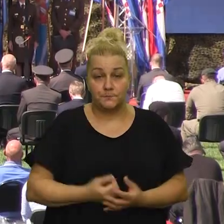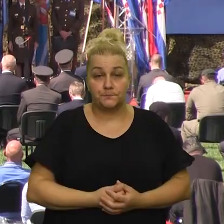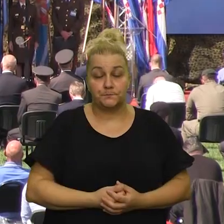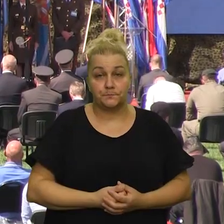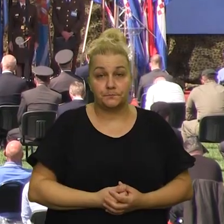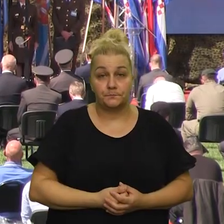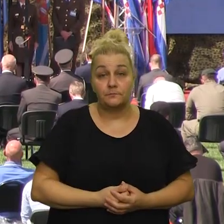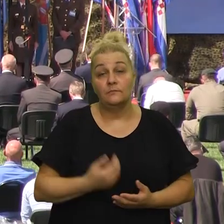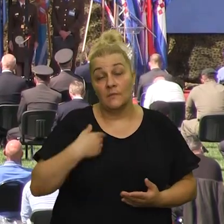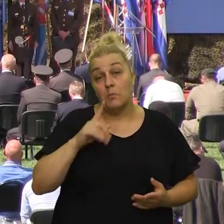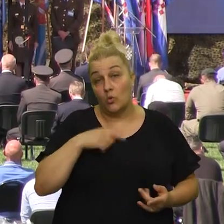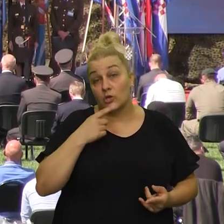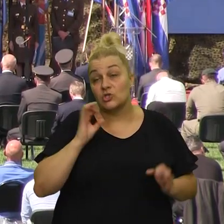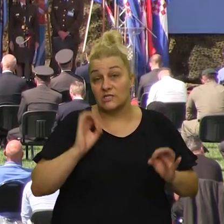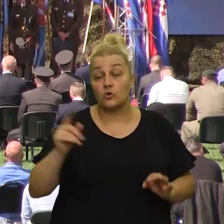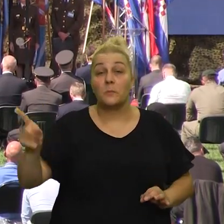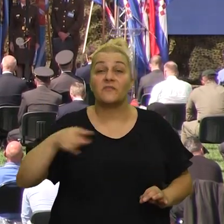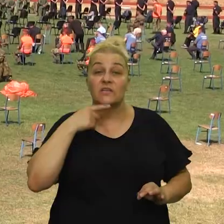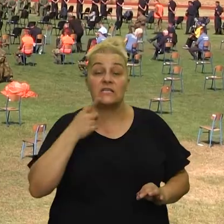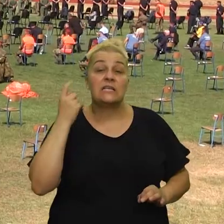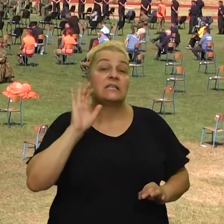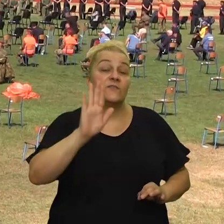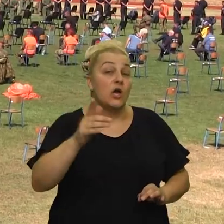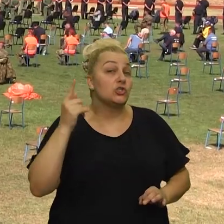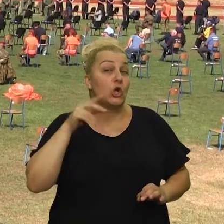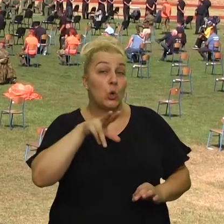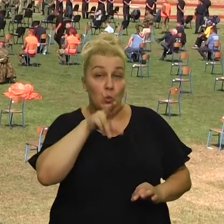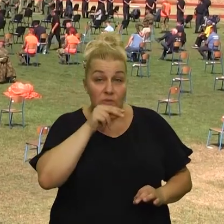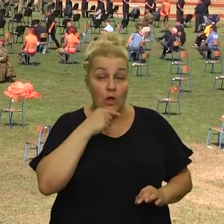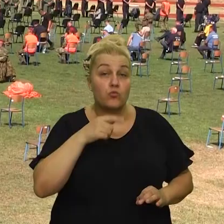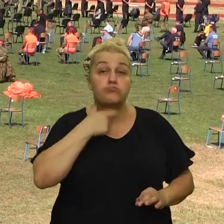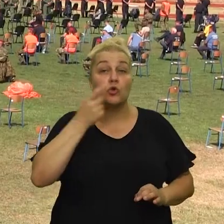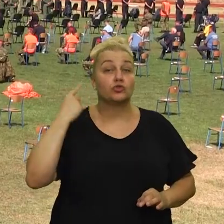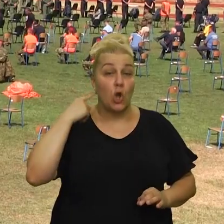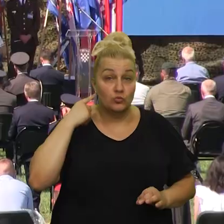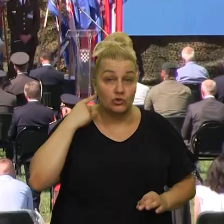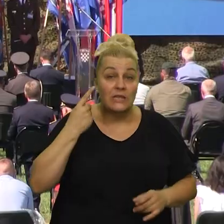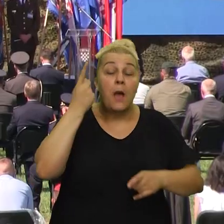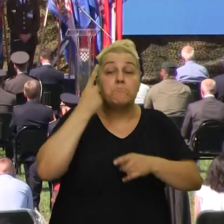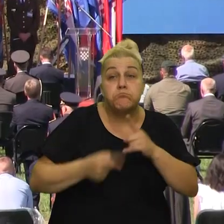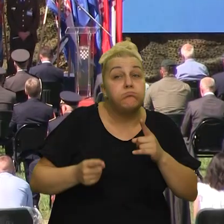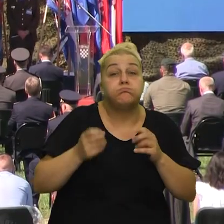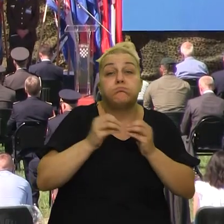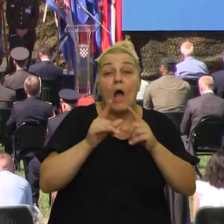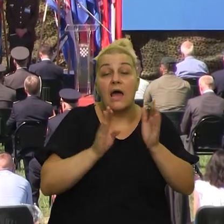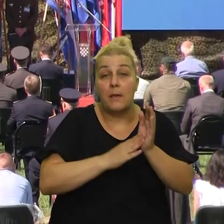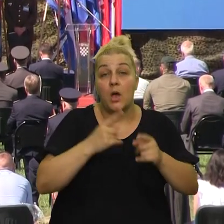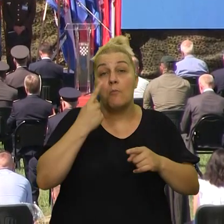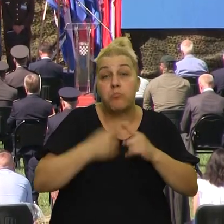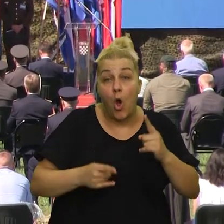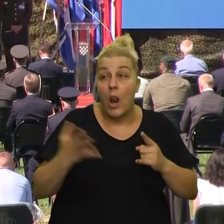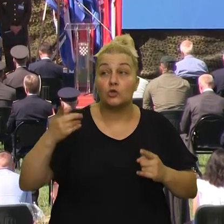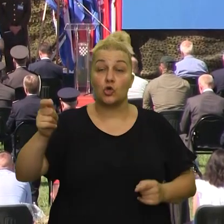Vjerujem, ako ja mogu prejudicirati, da biste rekli iz vaših usta u Božje uši, daj Bože da se pola onoga obistini što je rečeno na